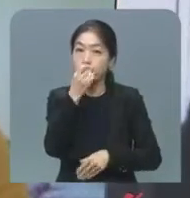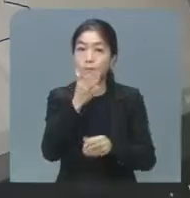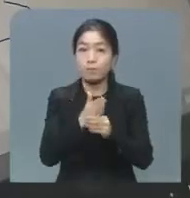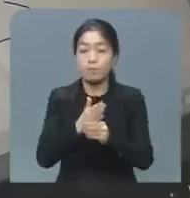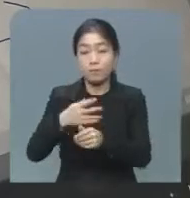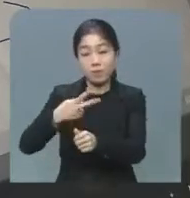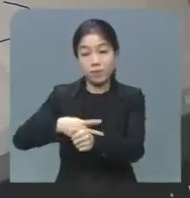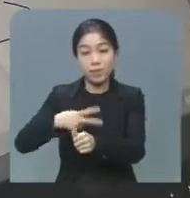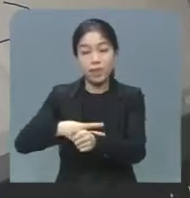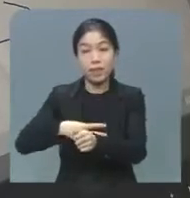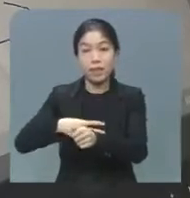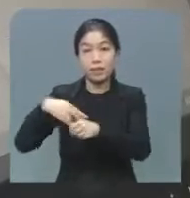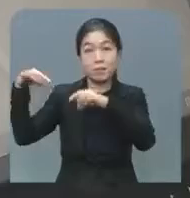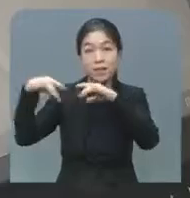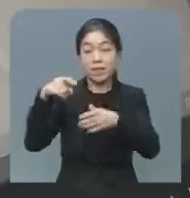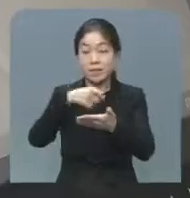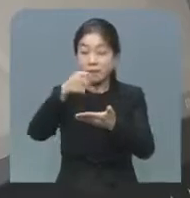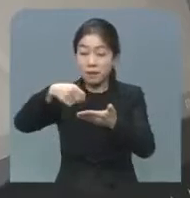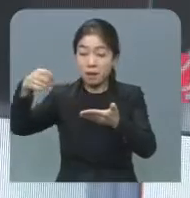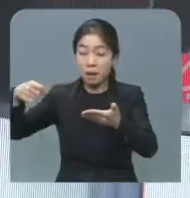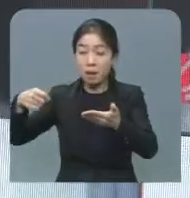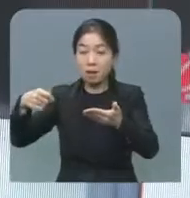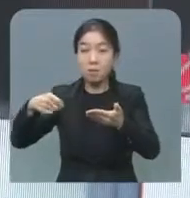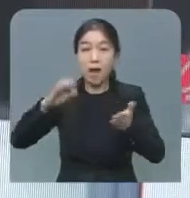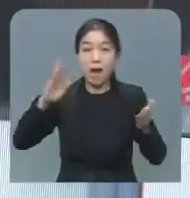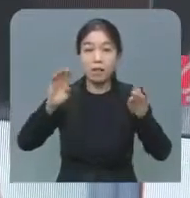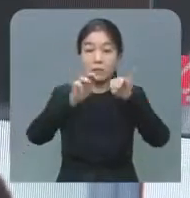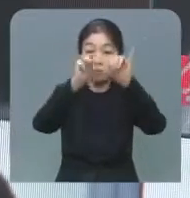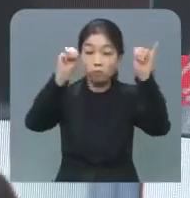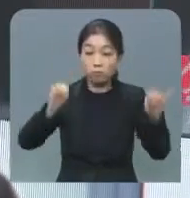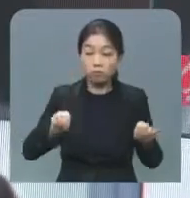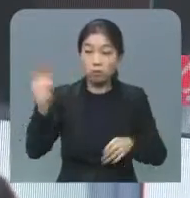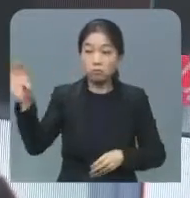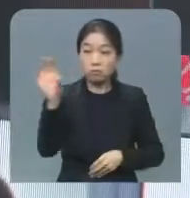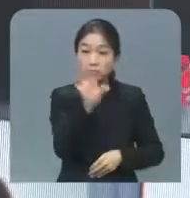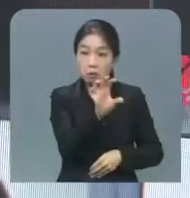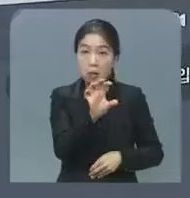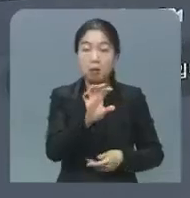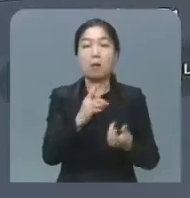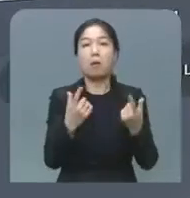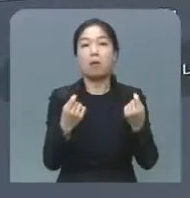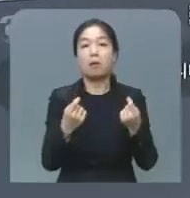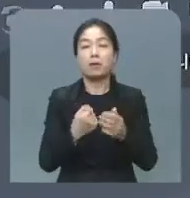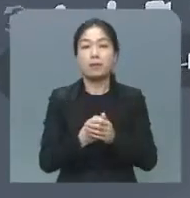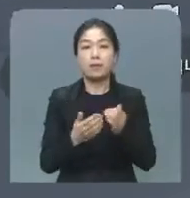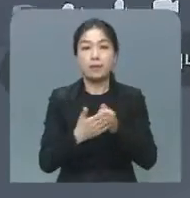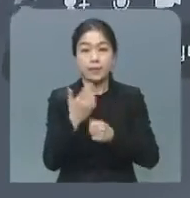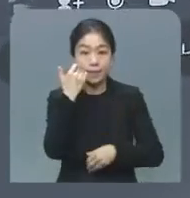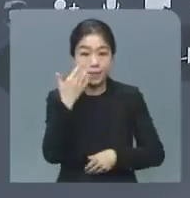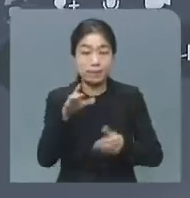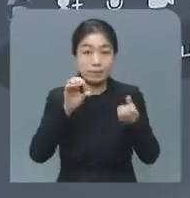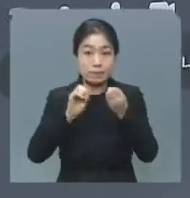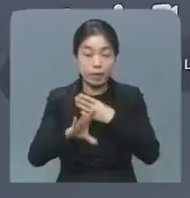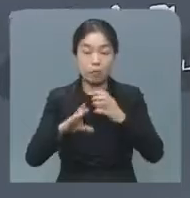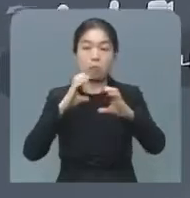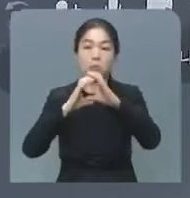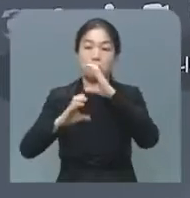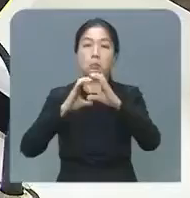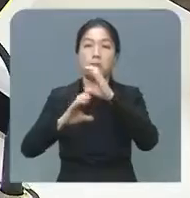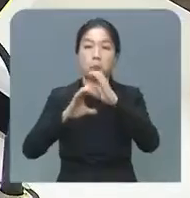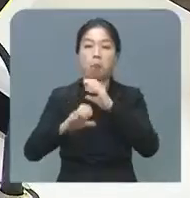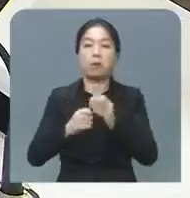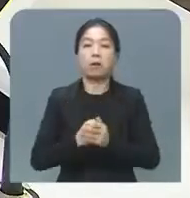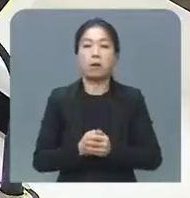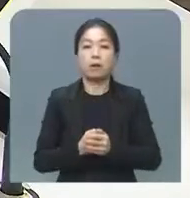선생님이 전자 펜으로 쓰면 학생 모니터에 그대로 나타나 칠판을 대신합니다 질문과 응답 또 양방향 입니다